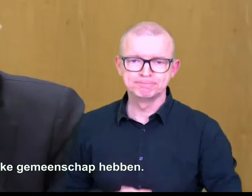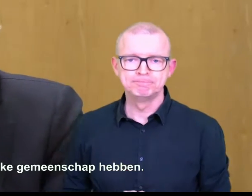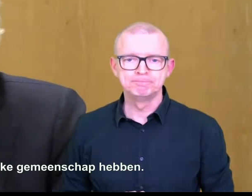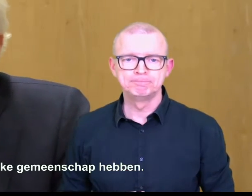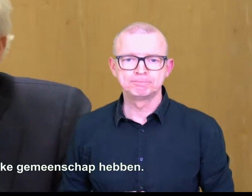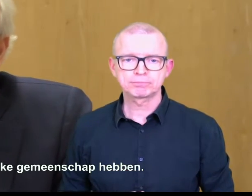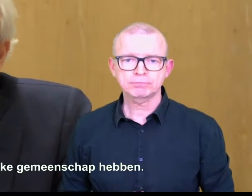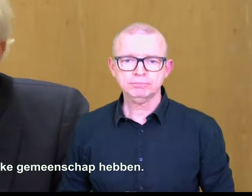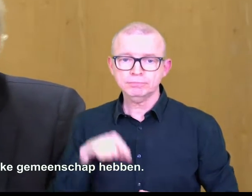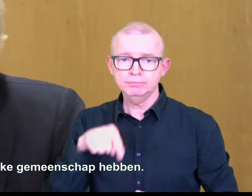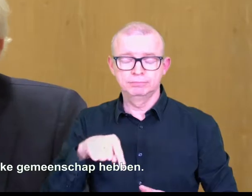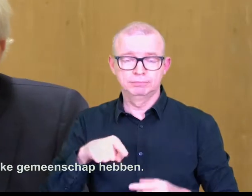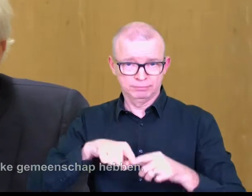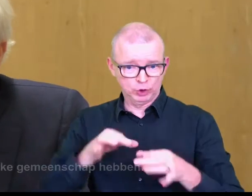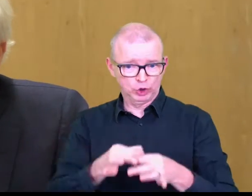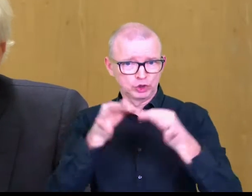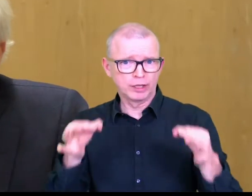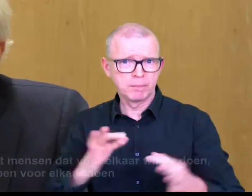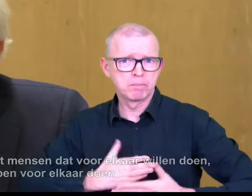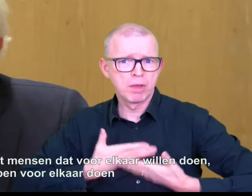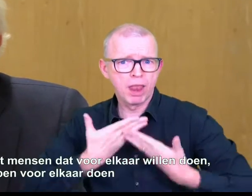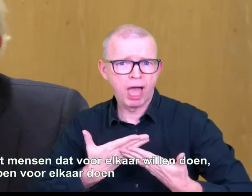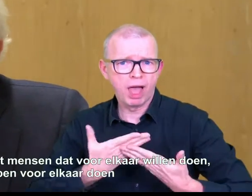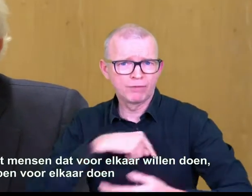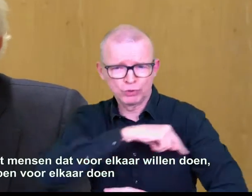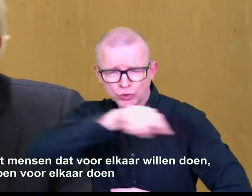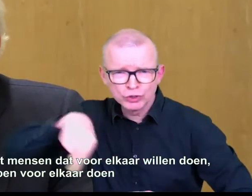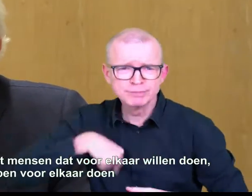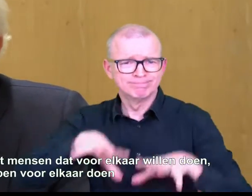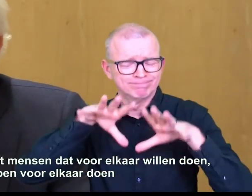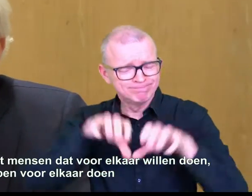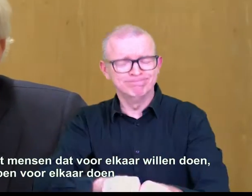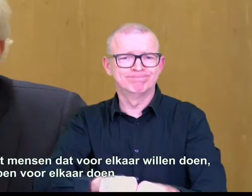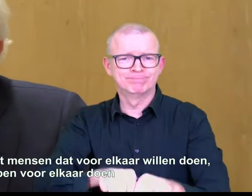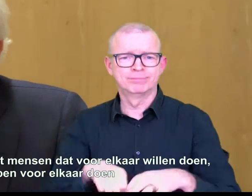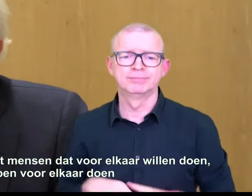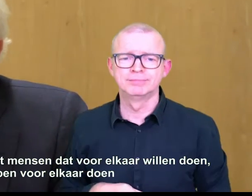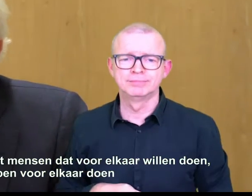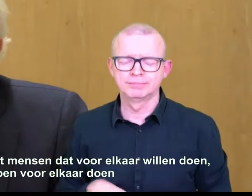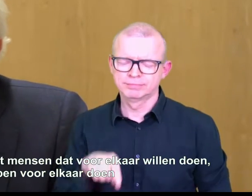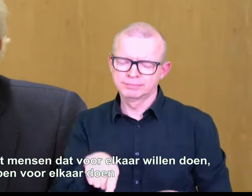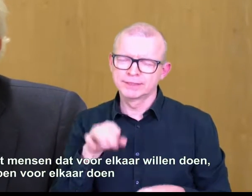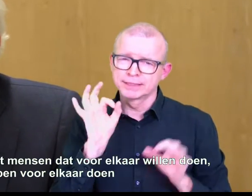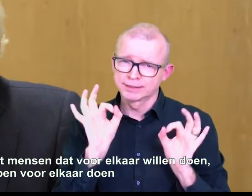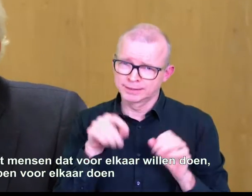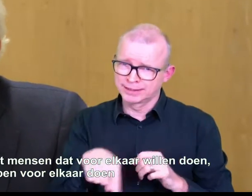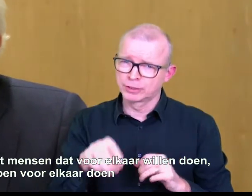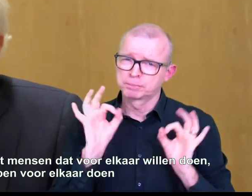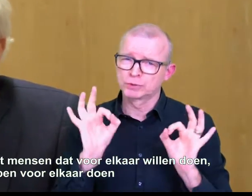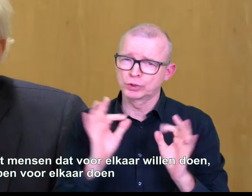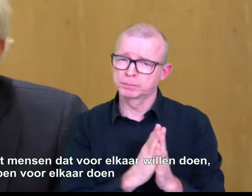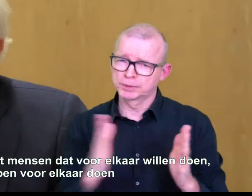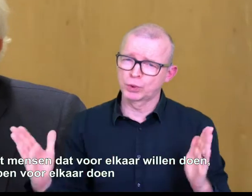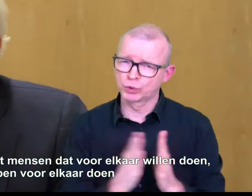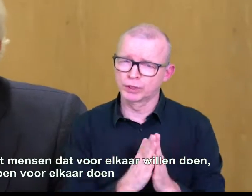Ik heb gemerkt dat we een sterke gemeenschap hebben. Dat mensen bereid zijn elkaar te helpen. Dat mensen dat voor elkaar willen